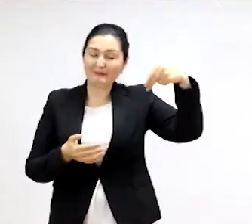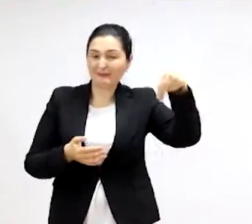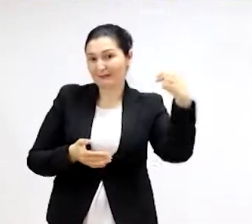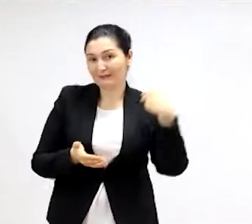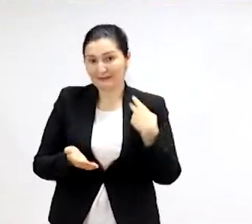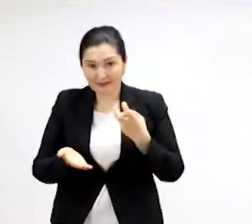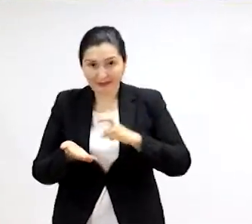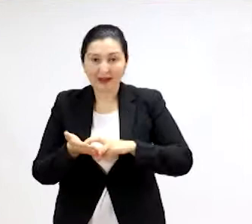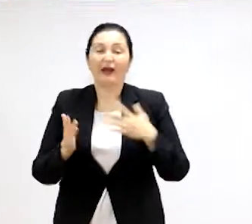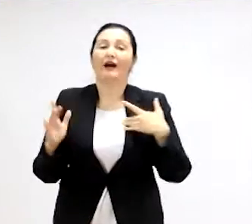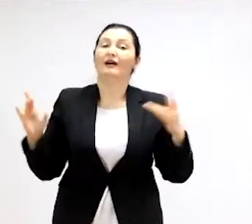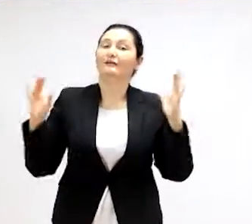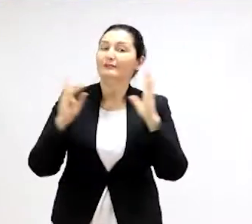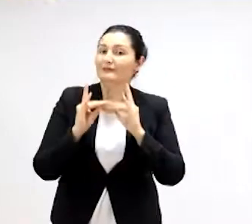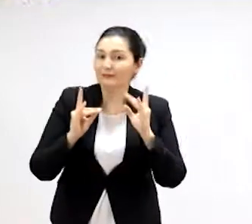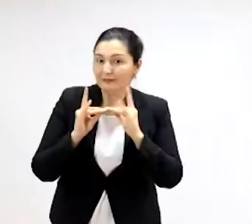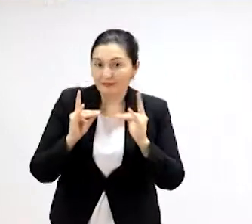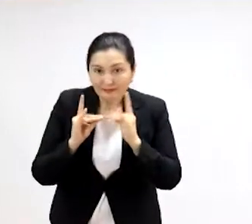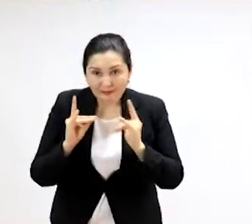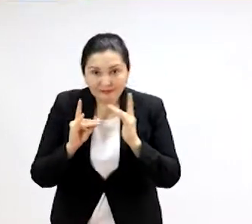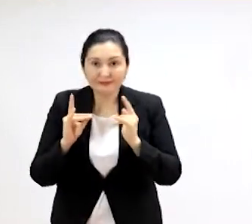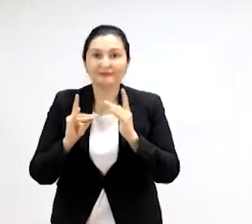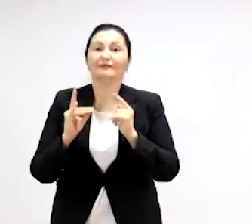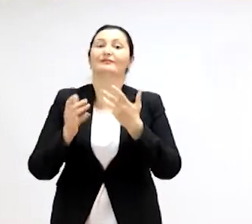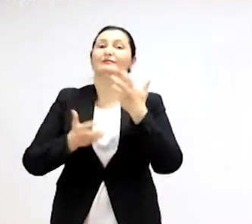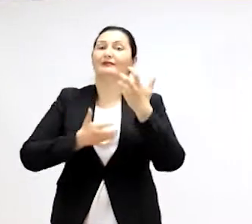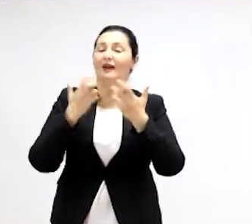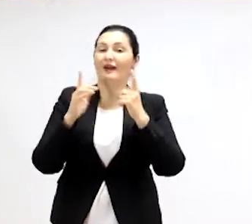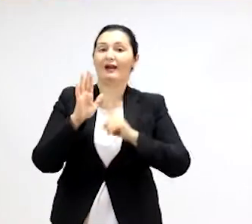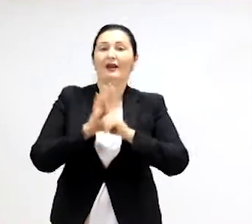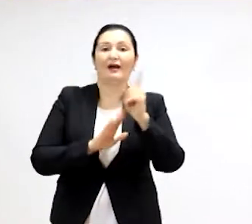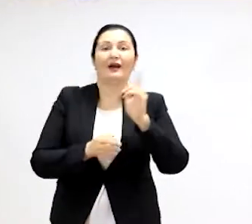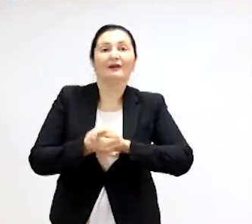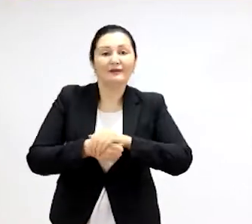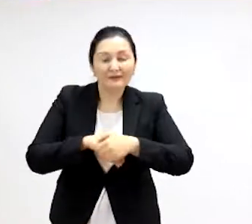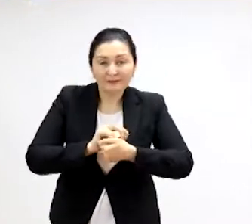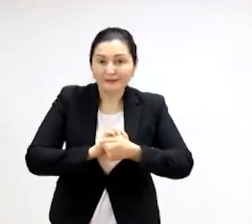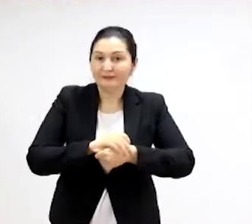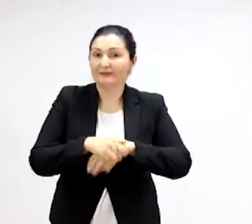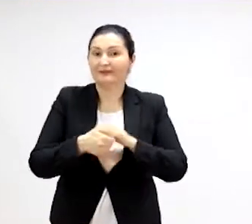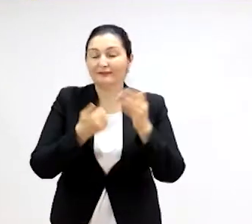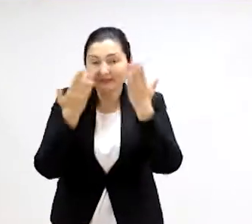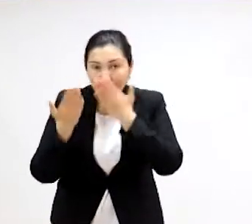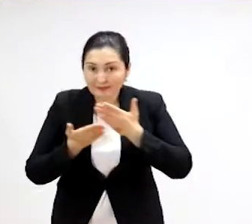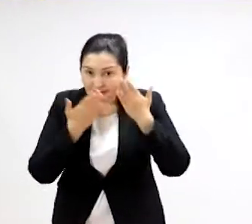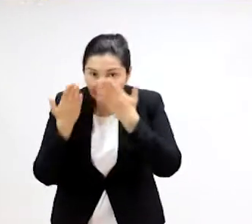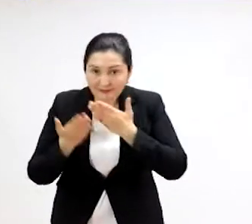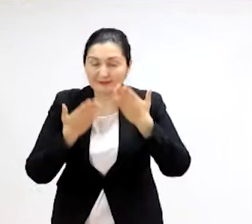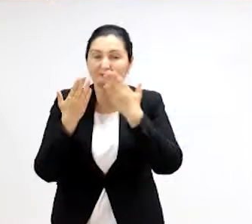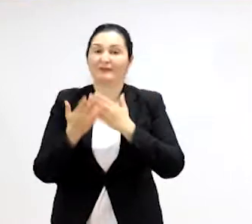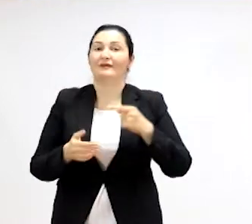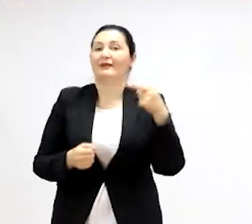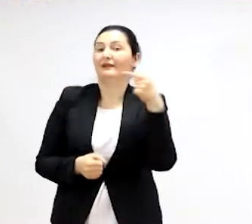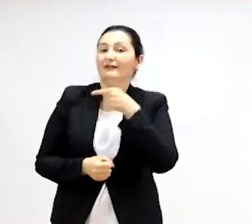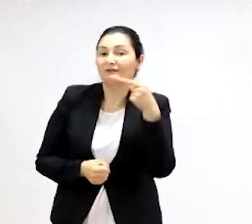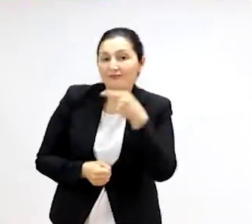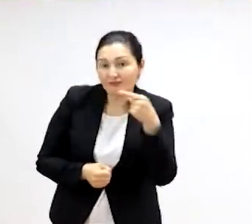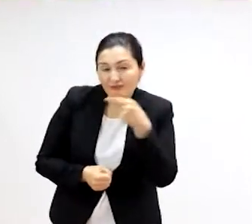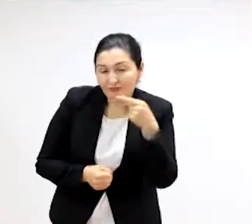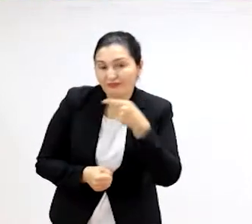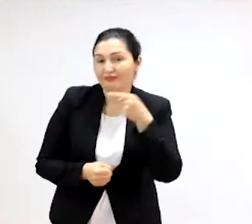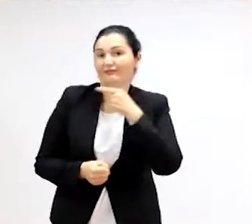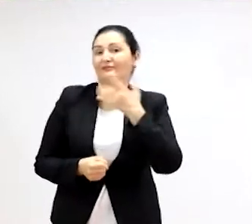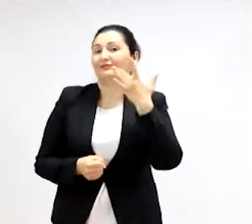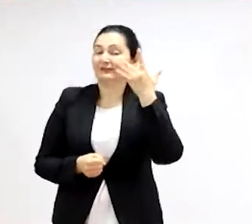ҷои хобамро дуруст карда, бадан ба шустушӯи дасту рӯям машғул мешавам. Шустани дандонҳоямро